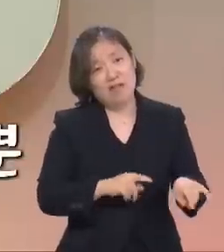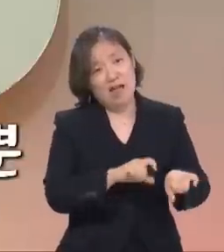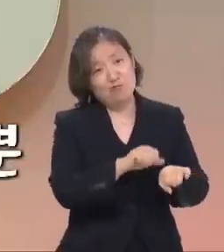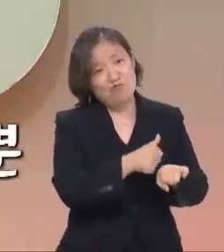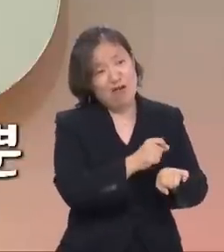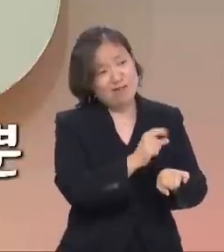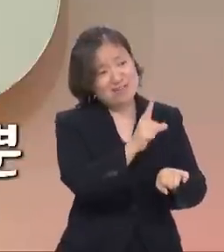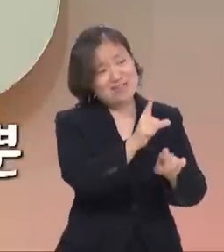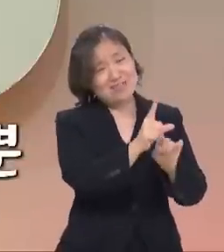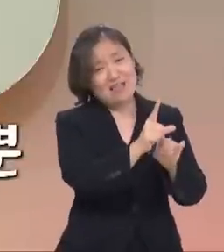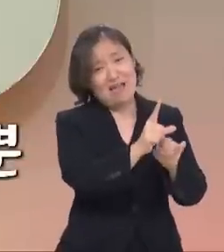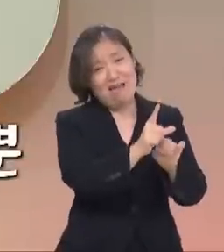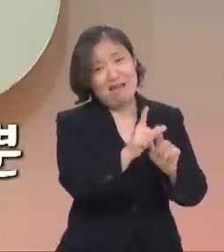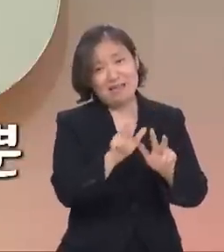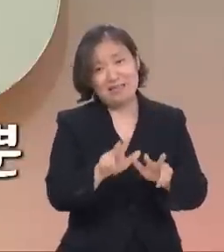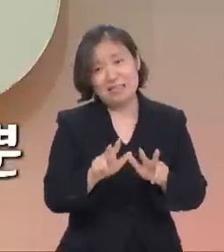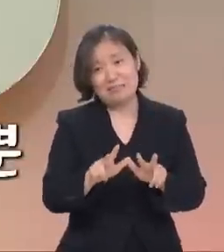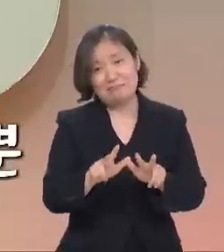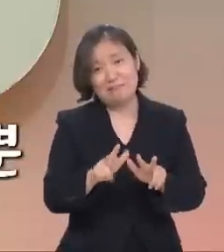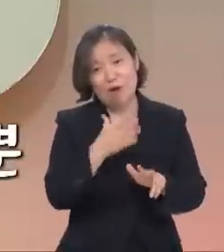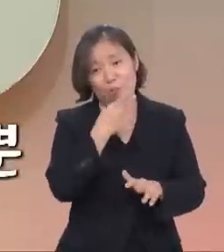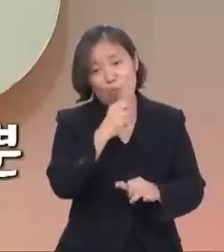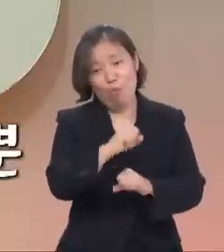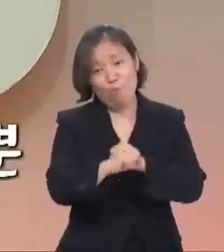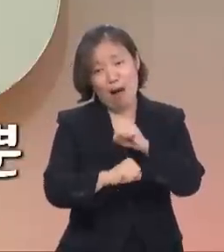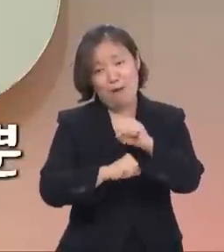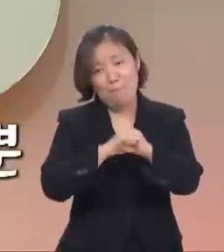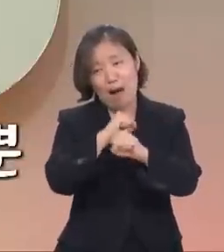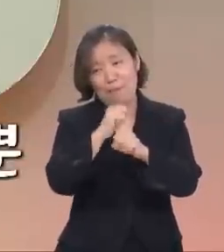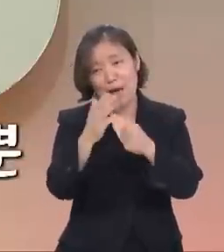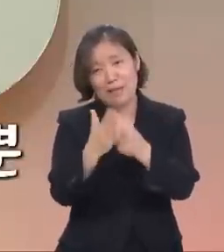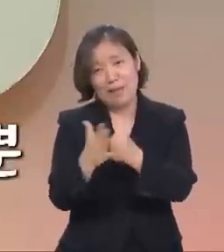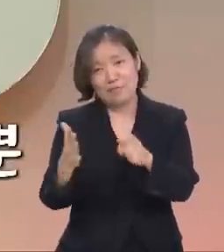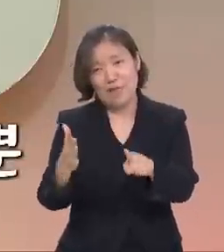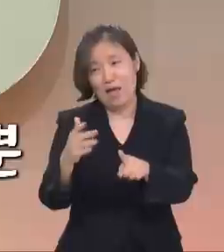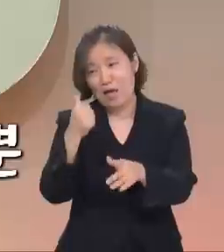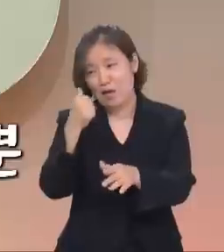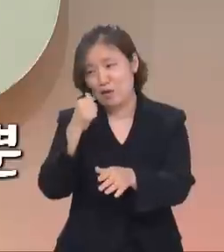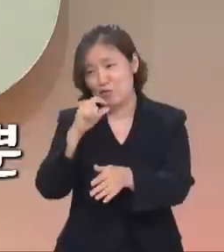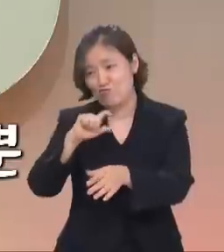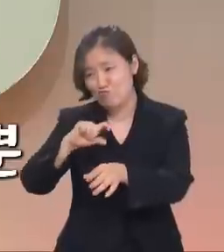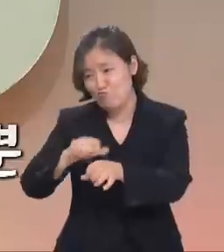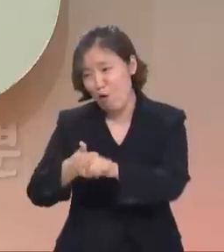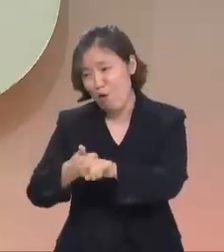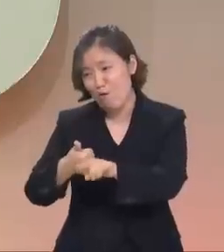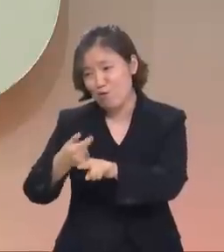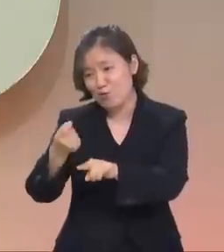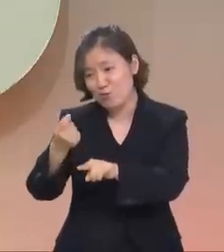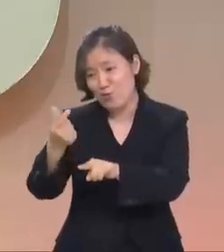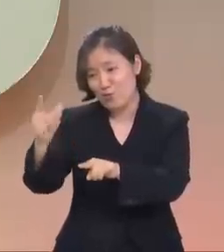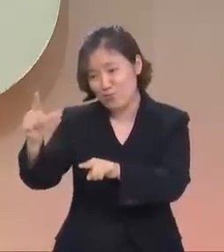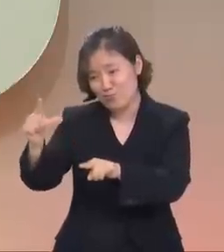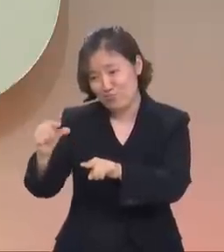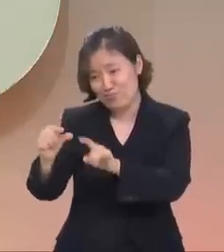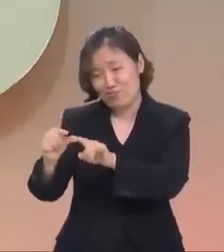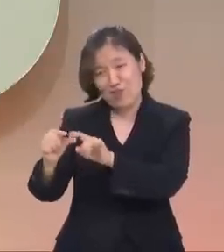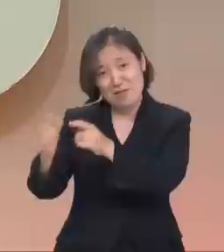크게 받을 업보를 작게 받고 있는 업장이 소멸하는 하나의 과정일뿐